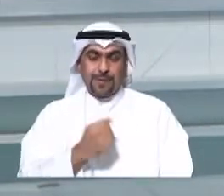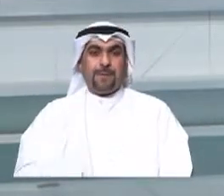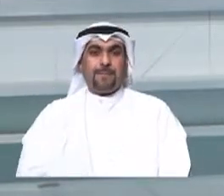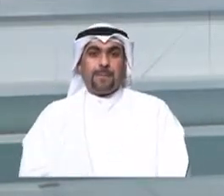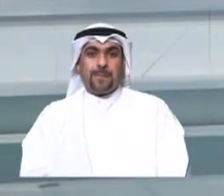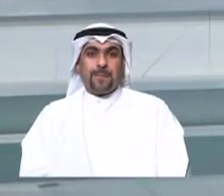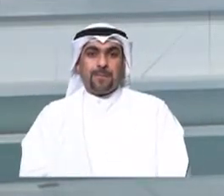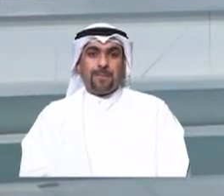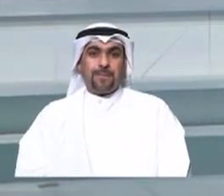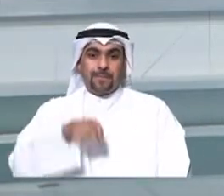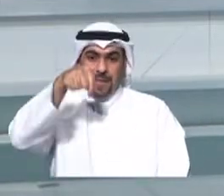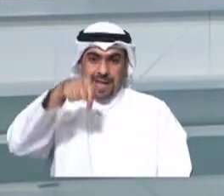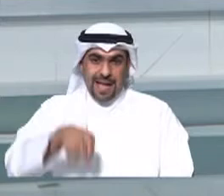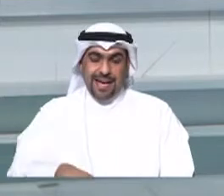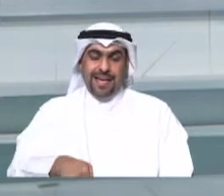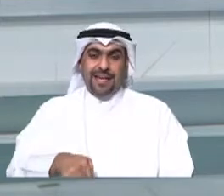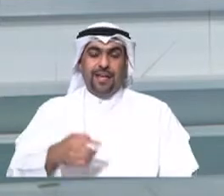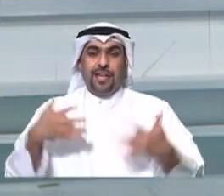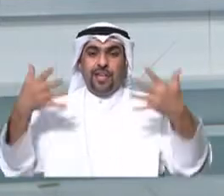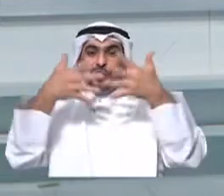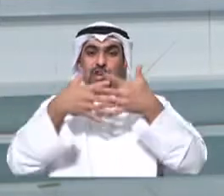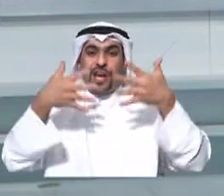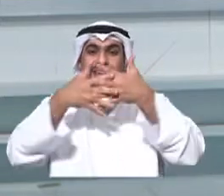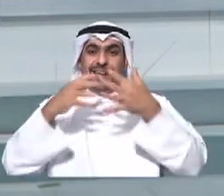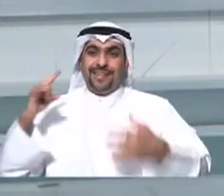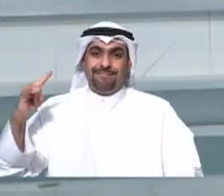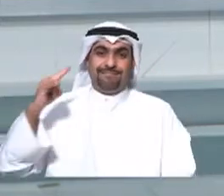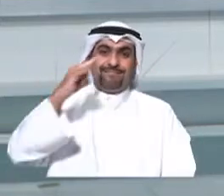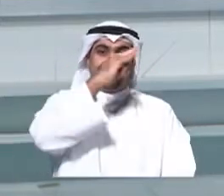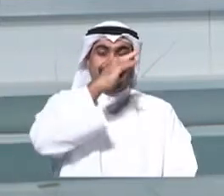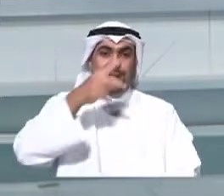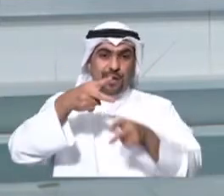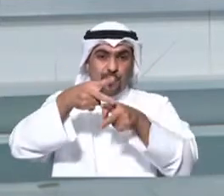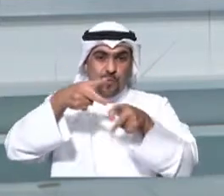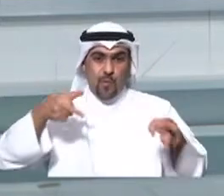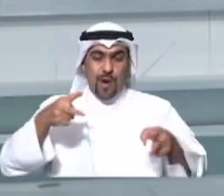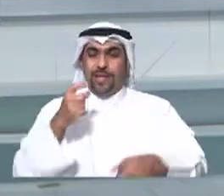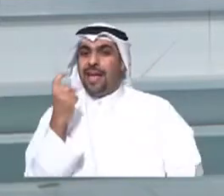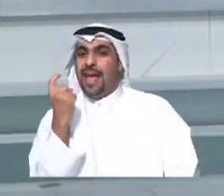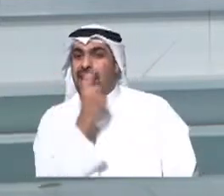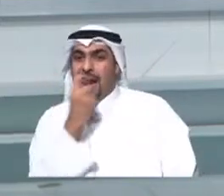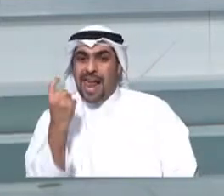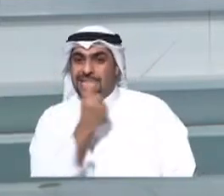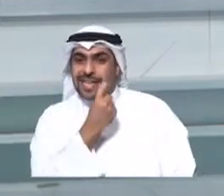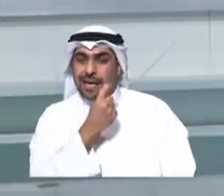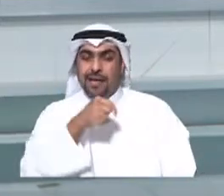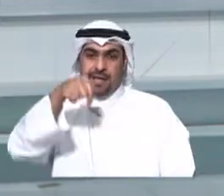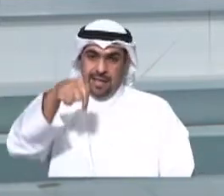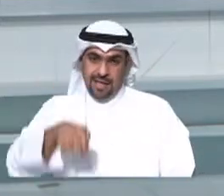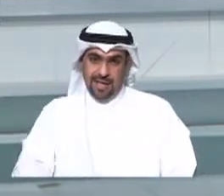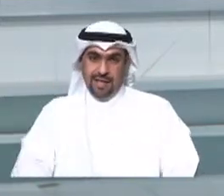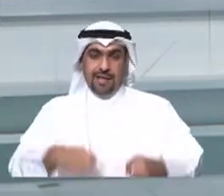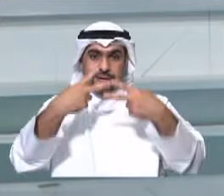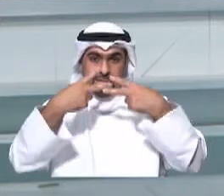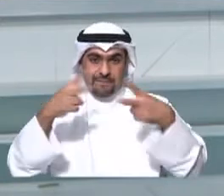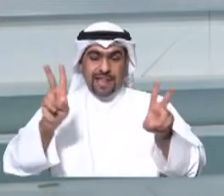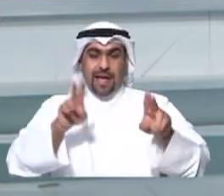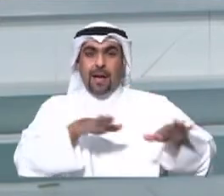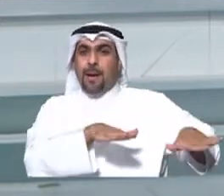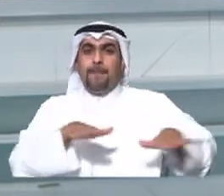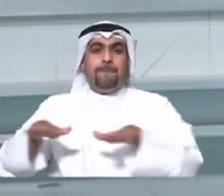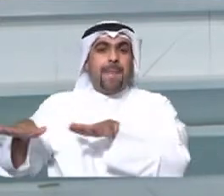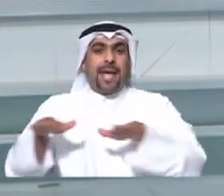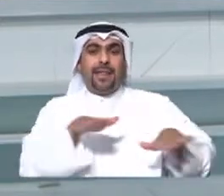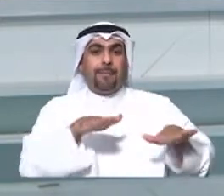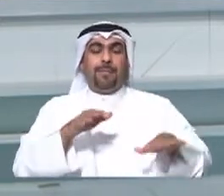من الوجهات العالمية، جسدت شركة الخطوط الجوية الكويتية هذا الانفتاح عبر مكتب جديد